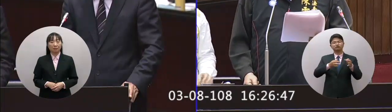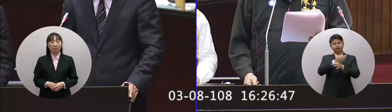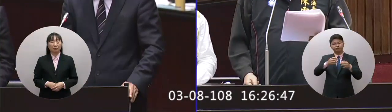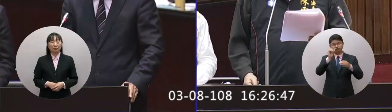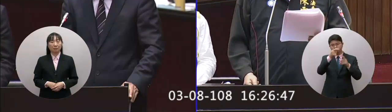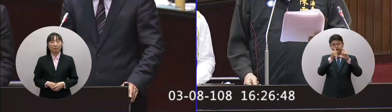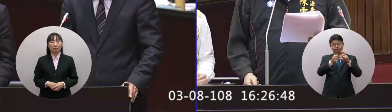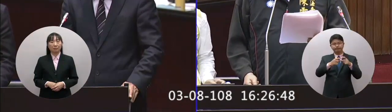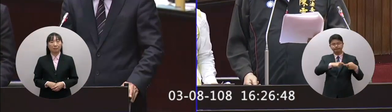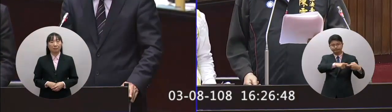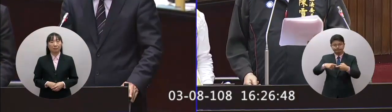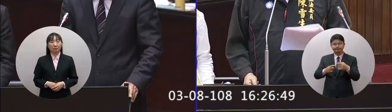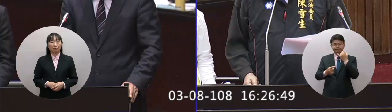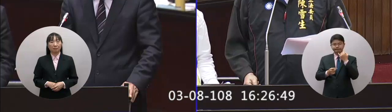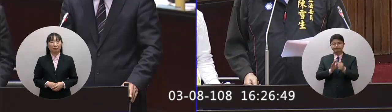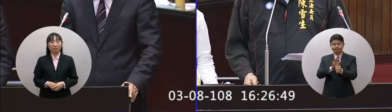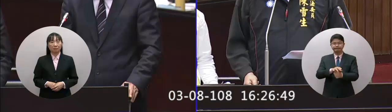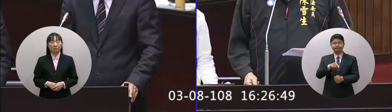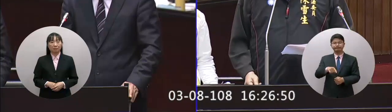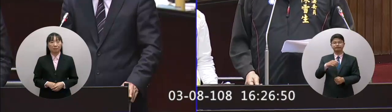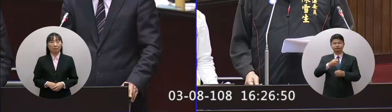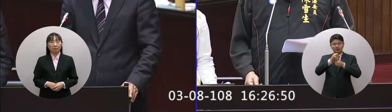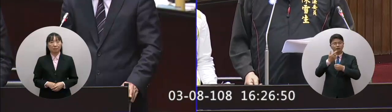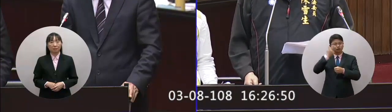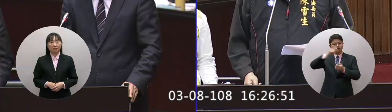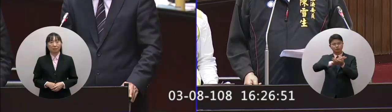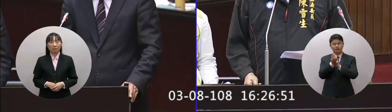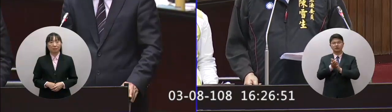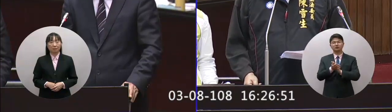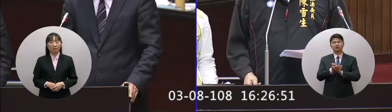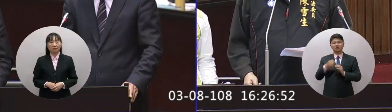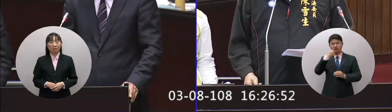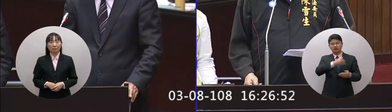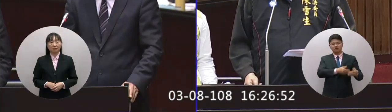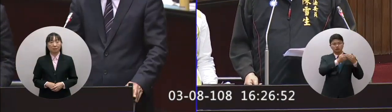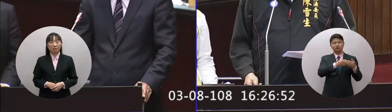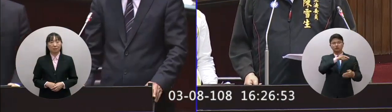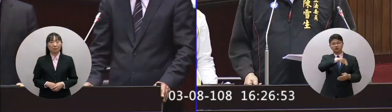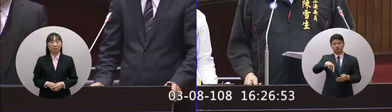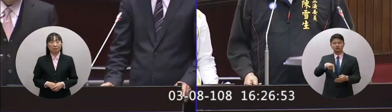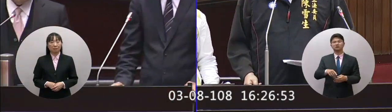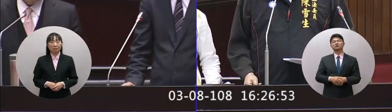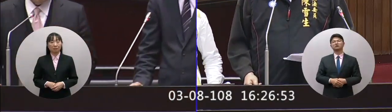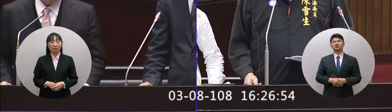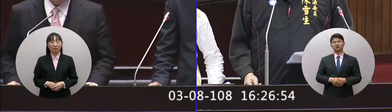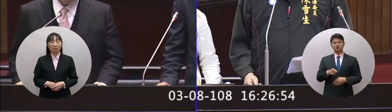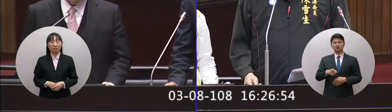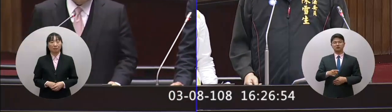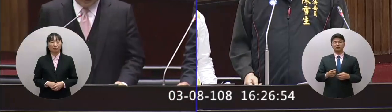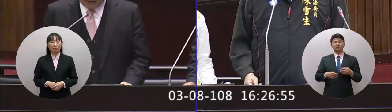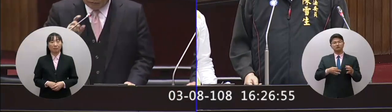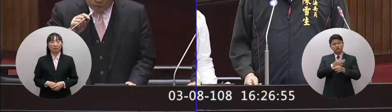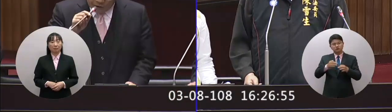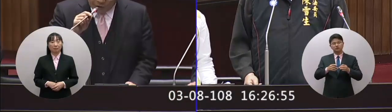而将马祖打造为两岸的物流中心。我请问院长，您是不是支持跟赞